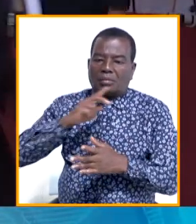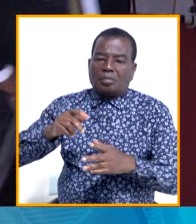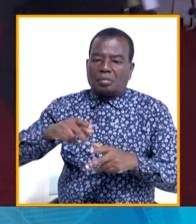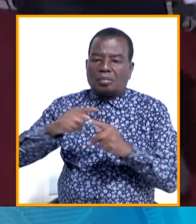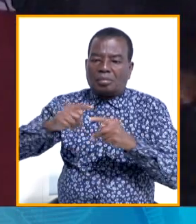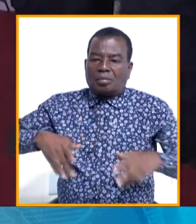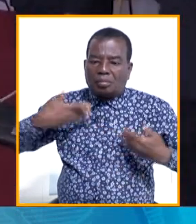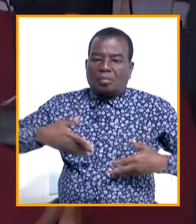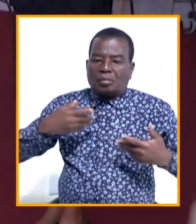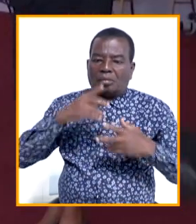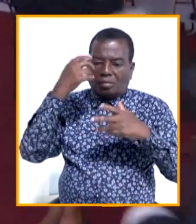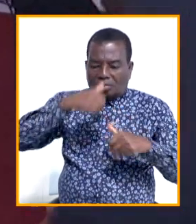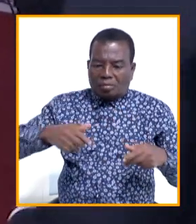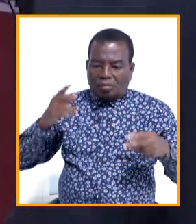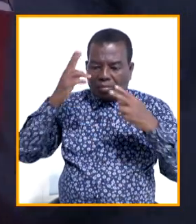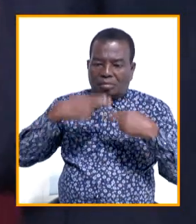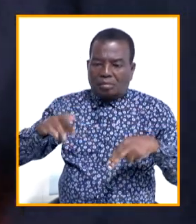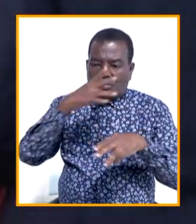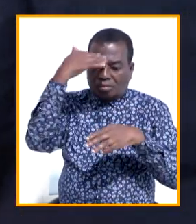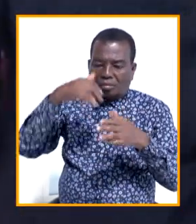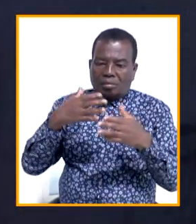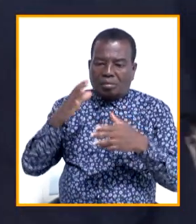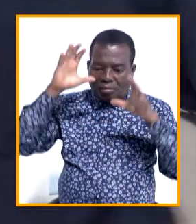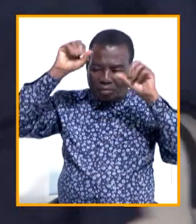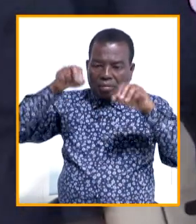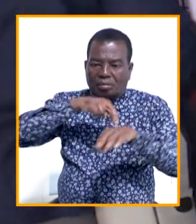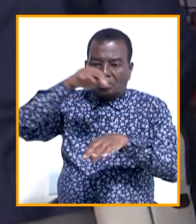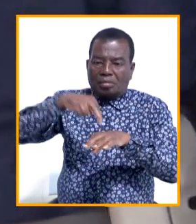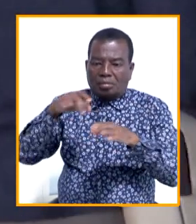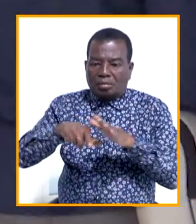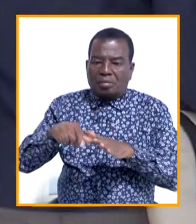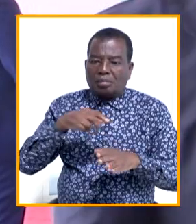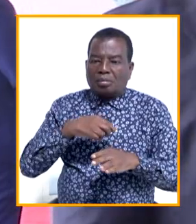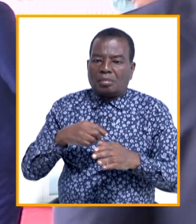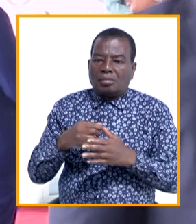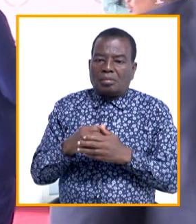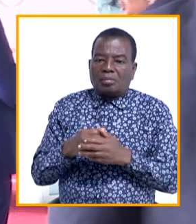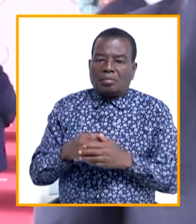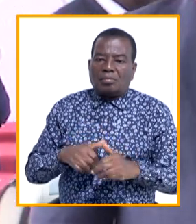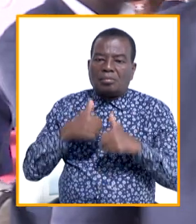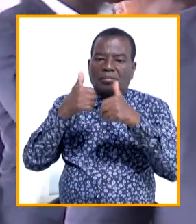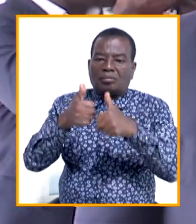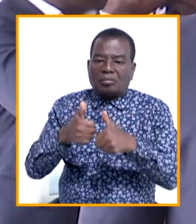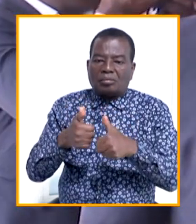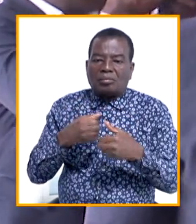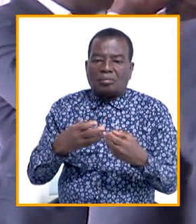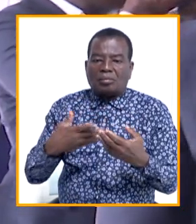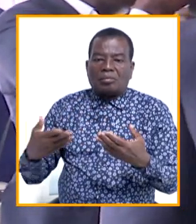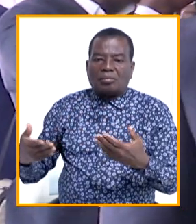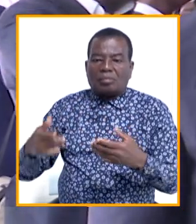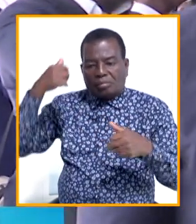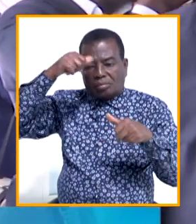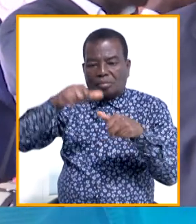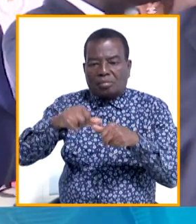contente d'avoir été honoré par le Président de la République donc prochainement je vais faire plus ce prix présente beaucoup de choses d'abord la